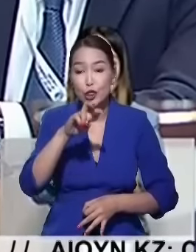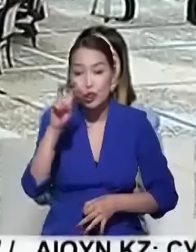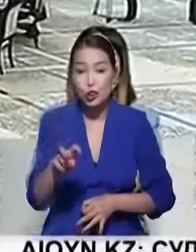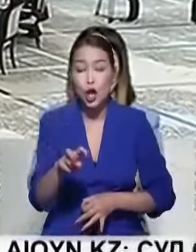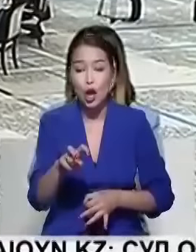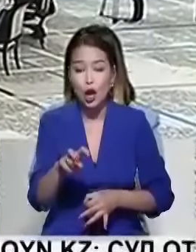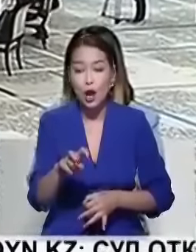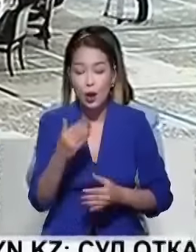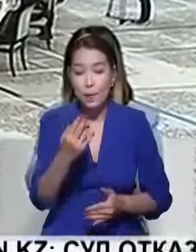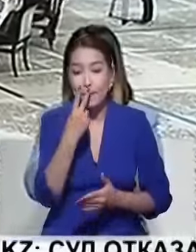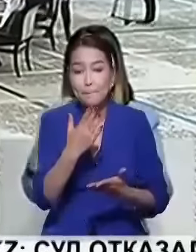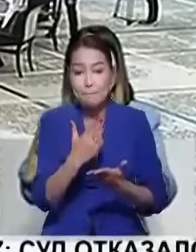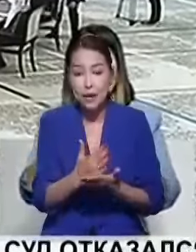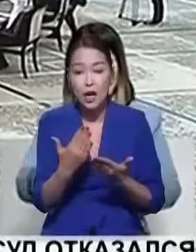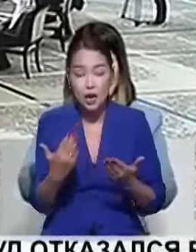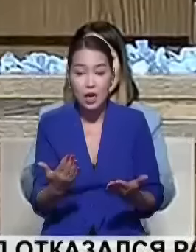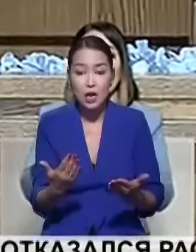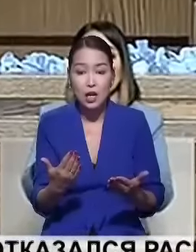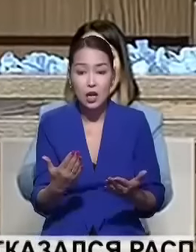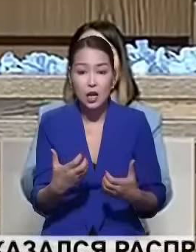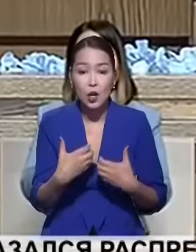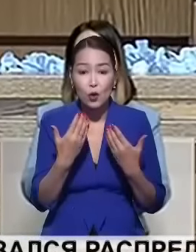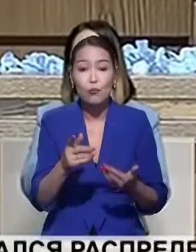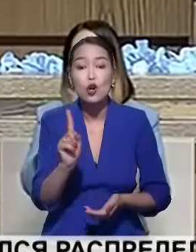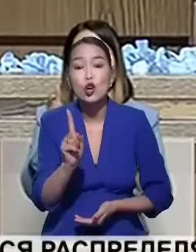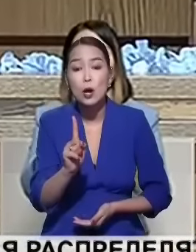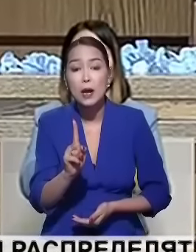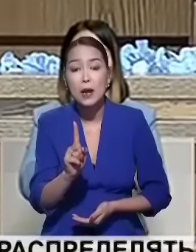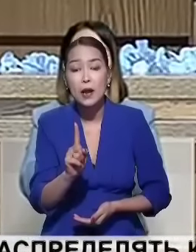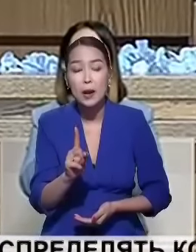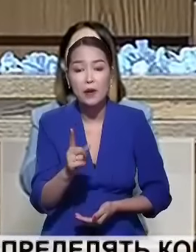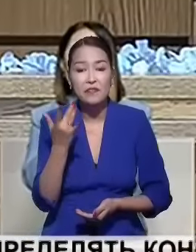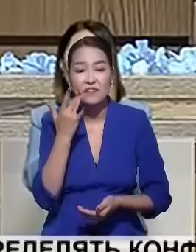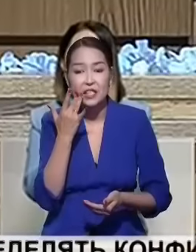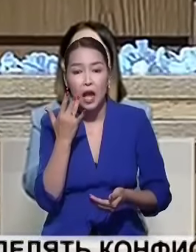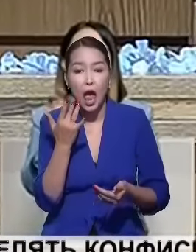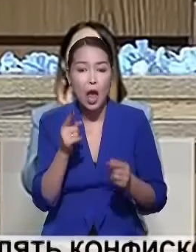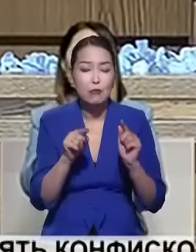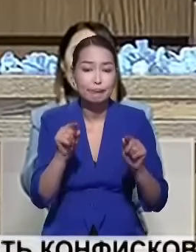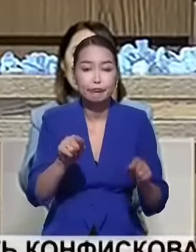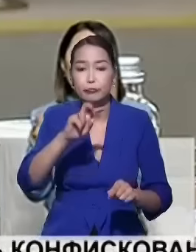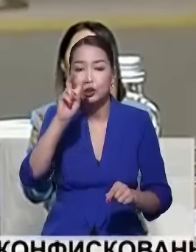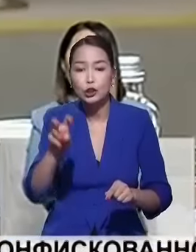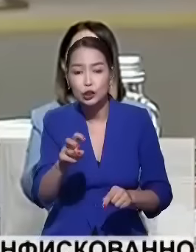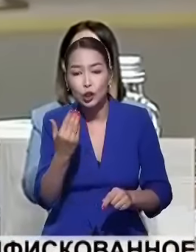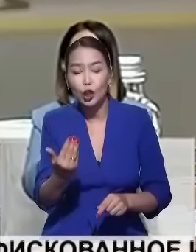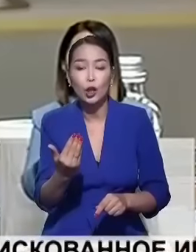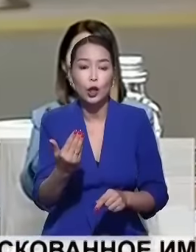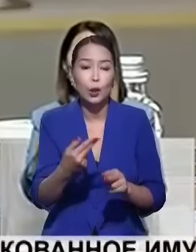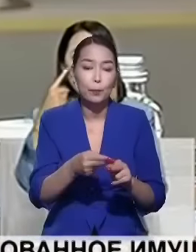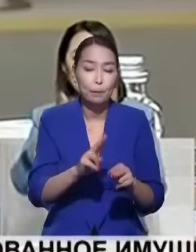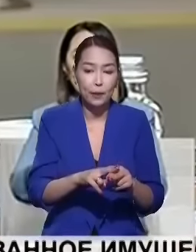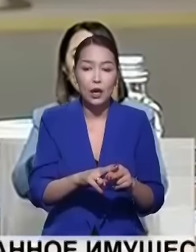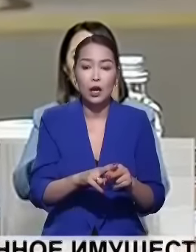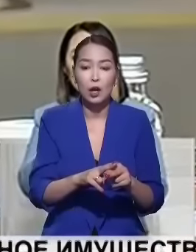вы увидите, испугавшись, те, кто манипулирует долларовой дубиной, поймут,